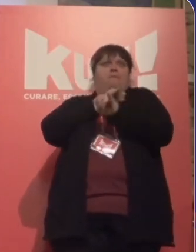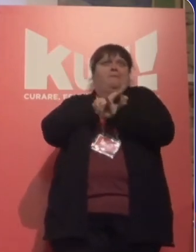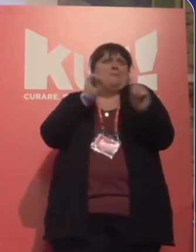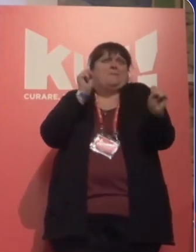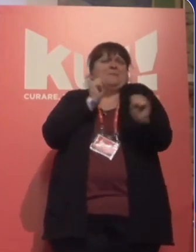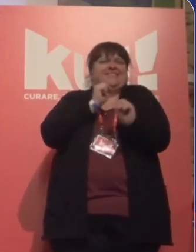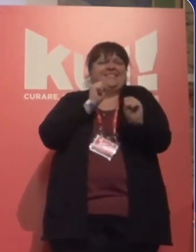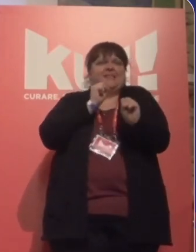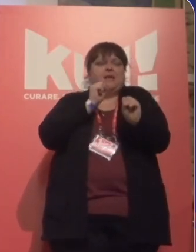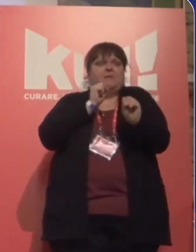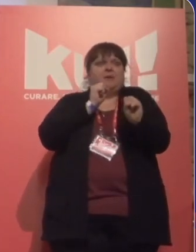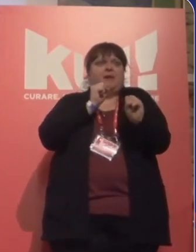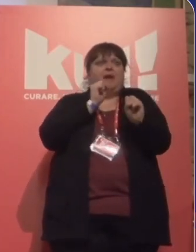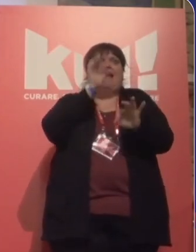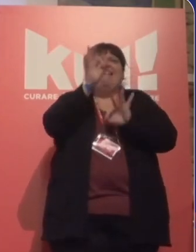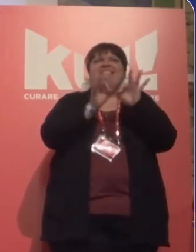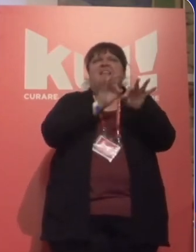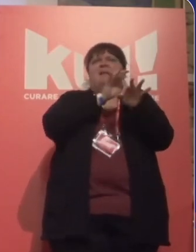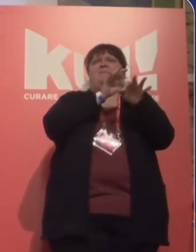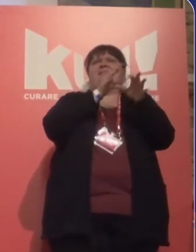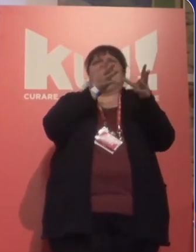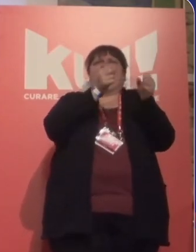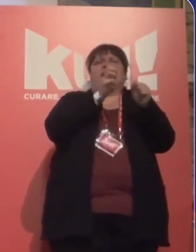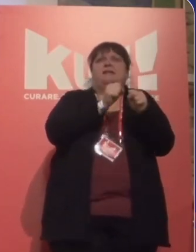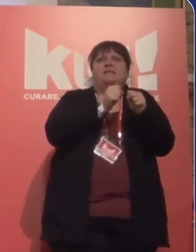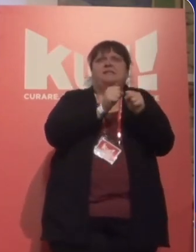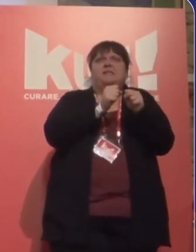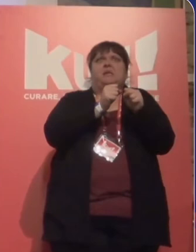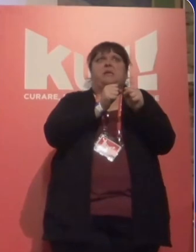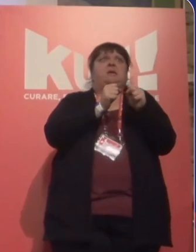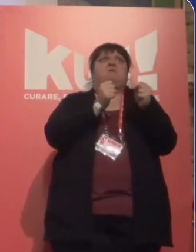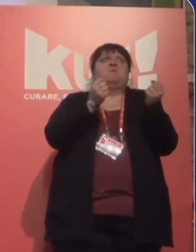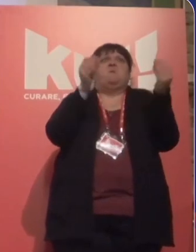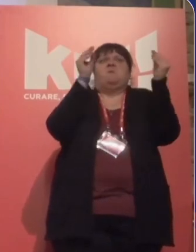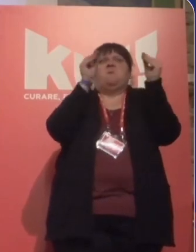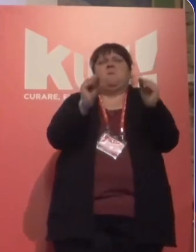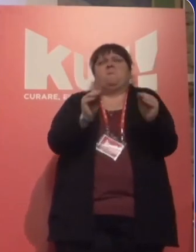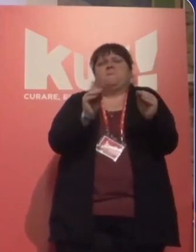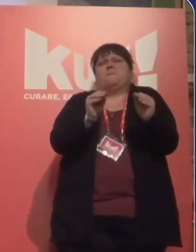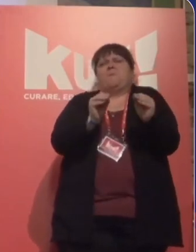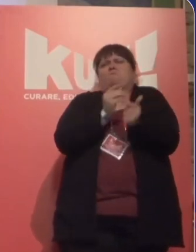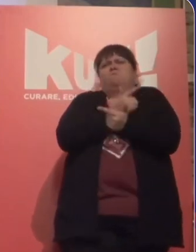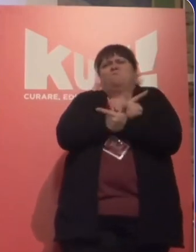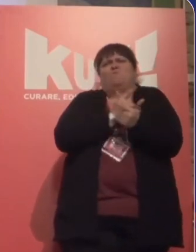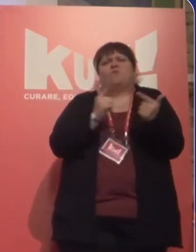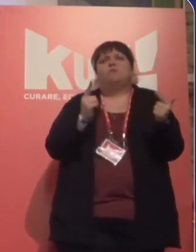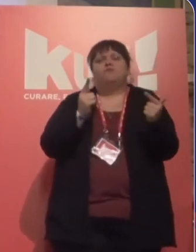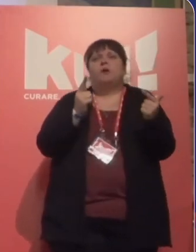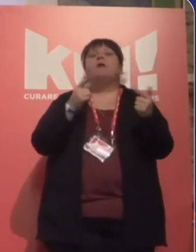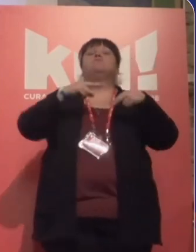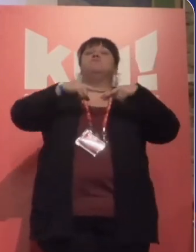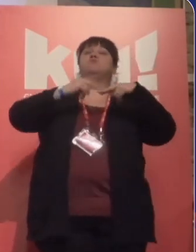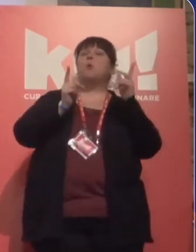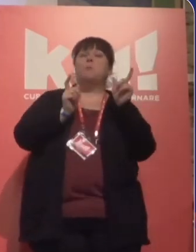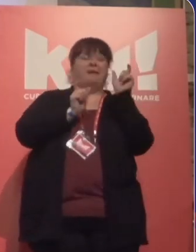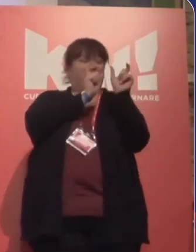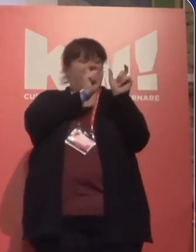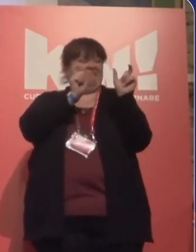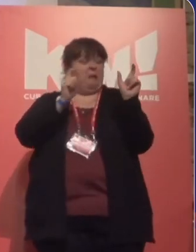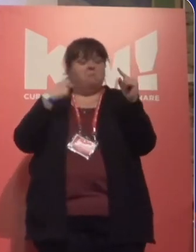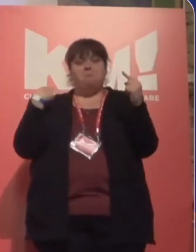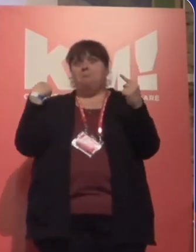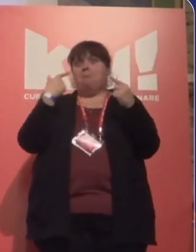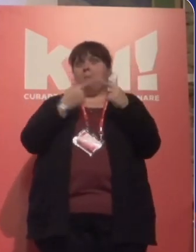sovraffollate abbiamo conosciuto termini per tanti di noi assolutamente ignoti arrivando a